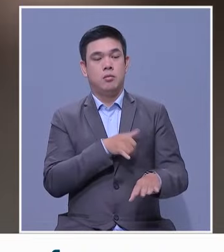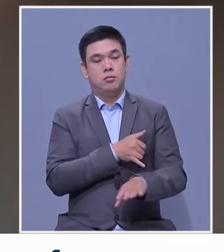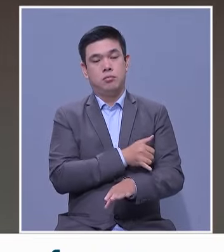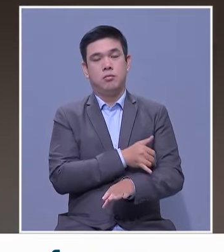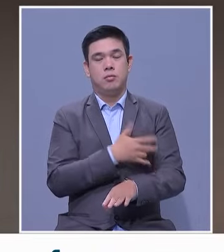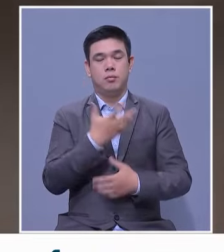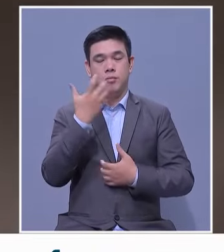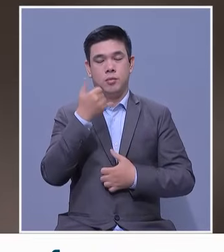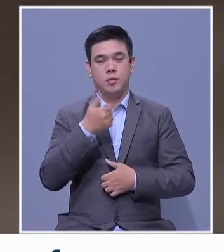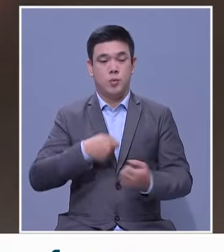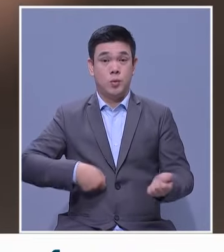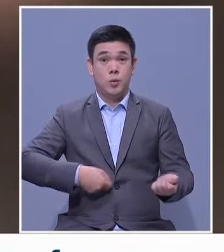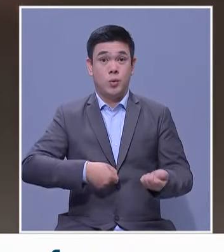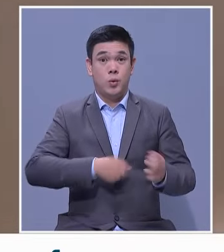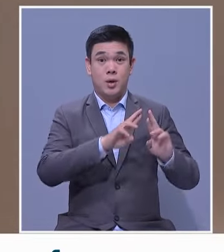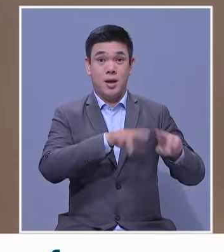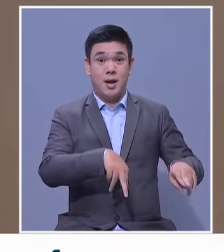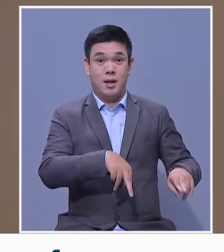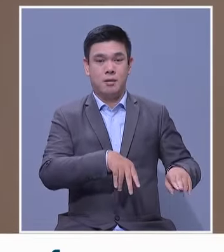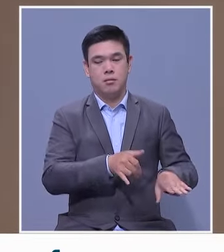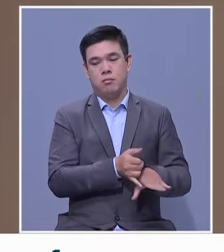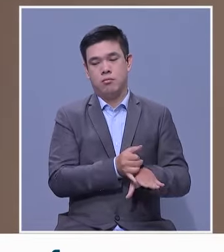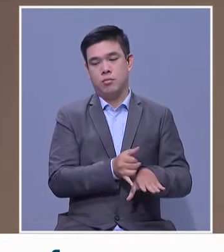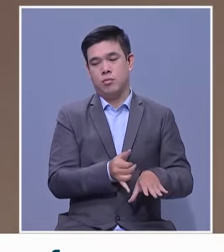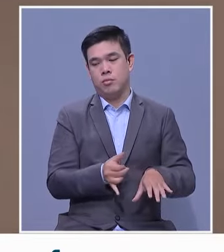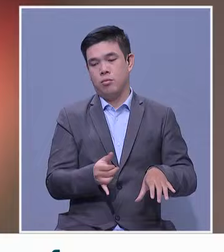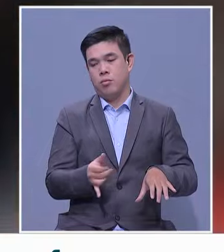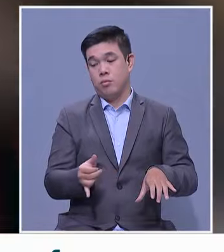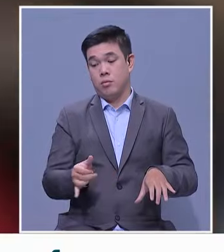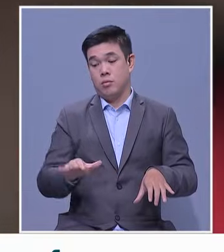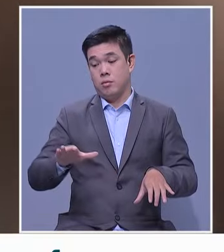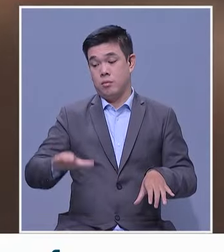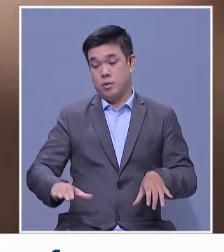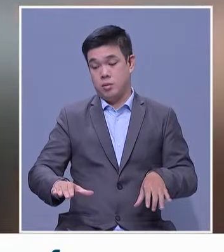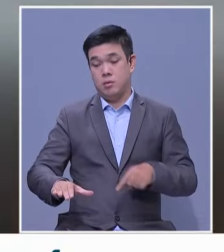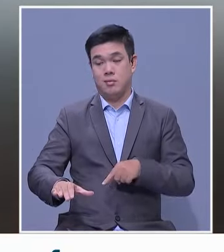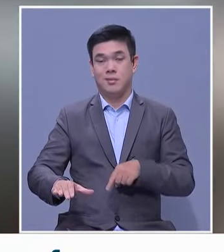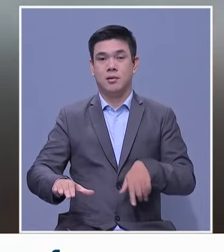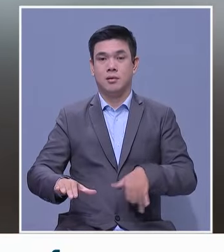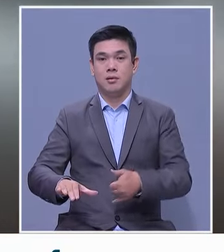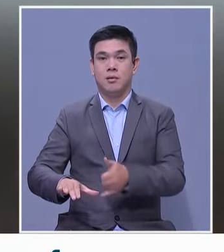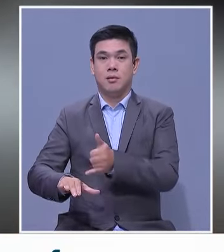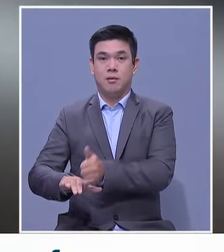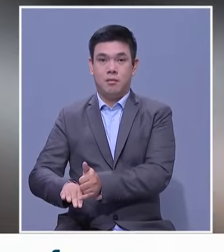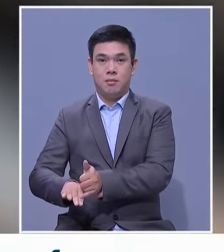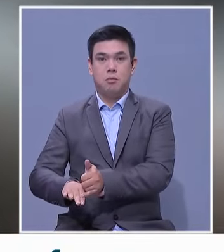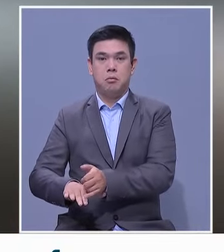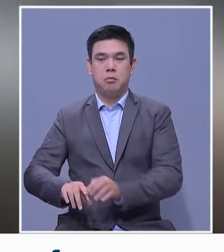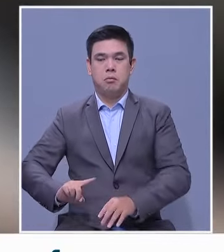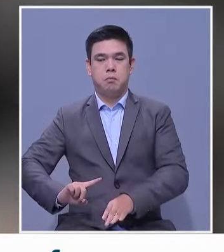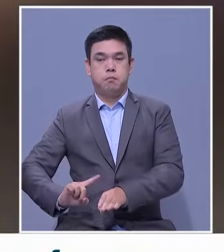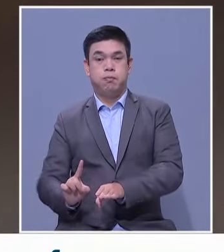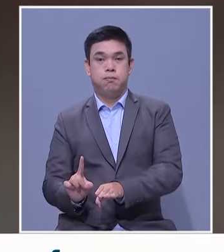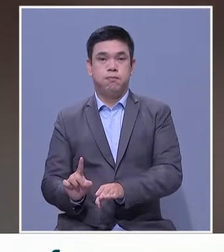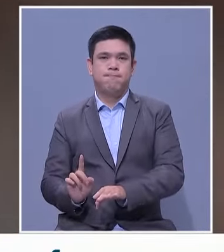กในเขตเทศบาลเมืองสงขลานะครับก่อนมาขึ้นรถที่จอดขวางถนนมีการเร่งเครื่องออกไปอย่างรวดเร็วซึ่งถูกโ